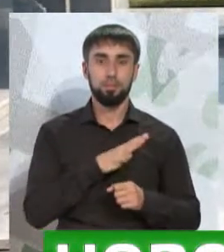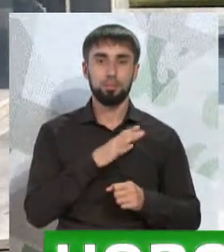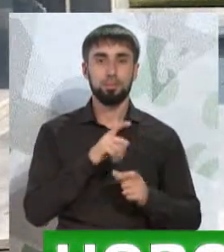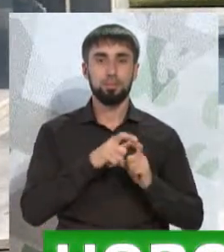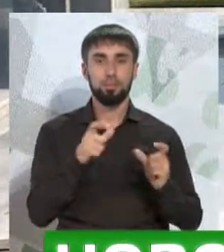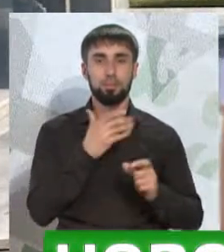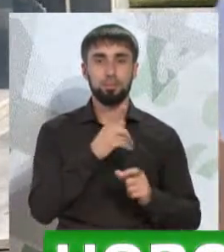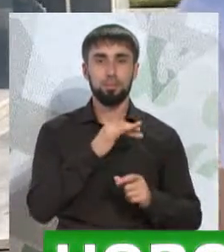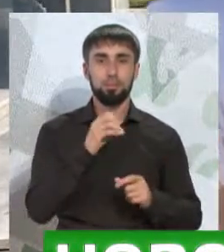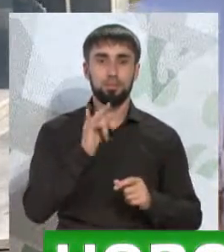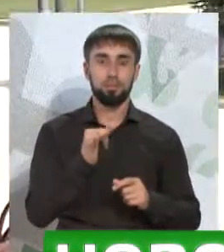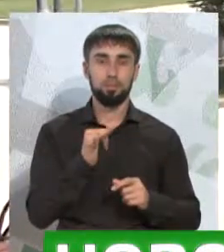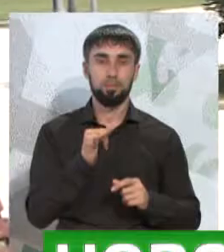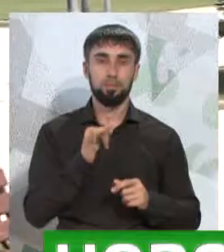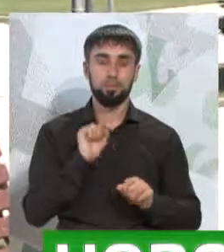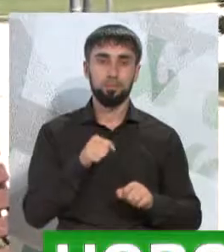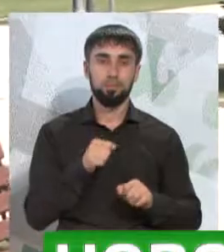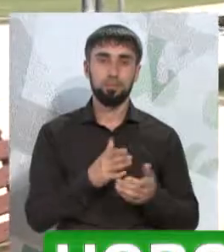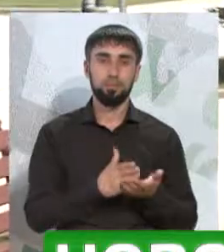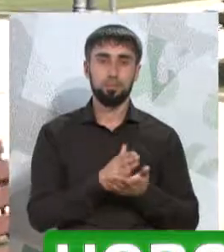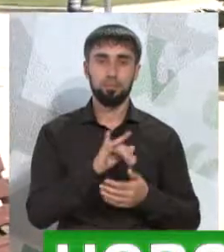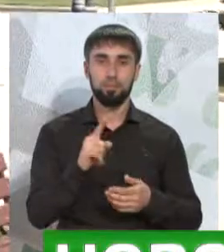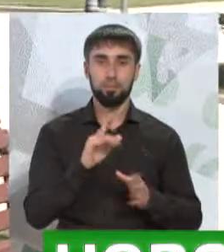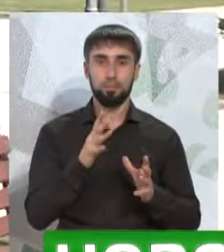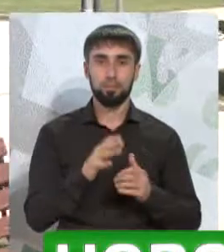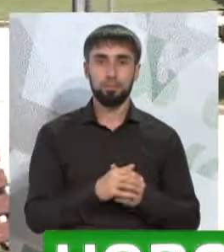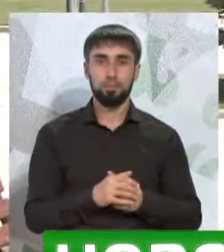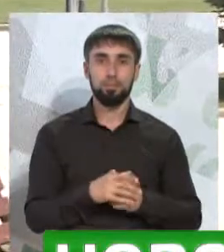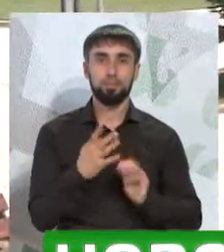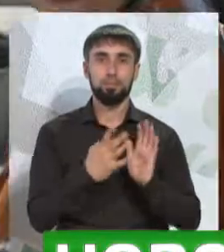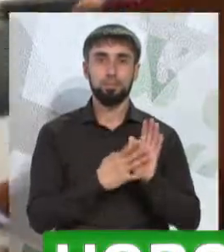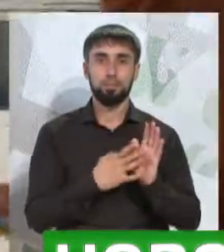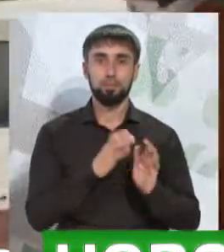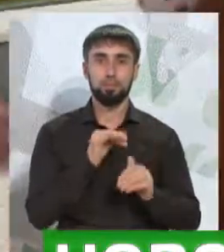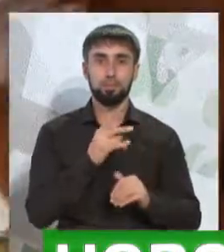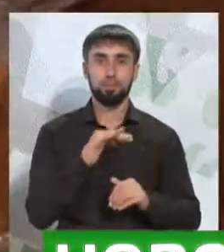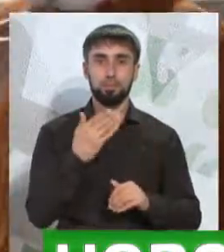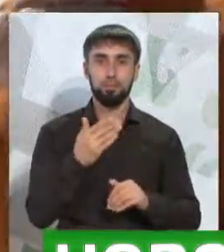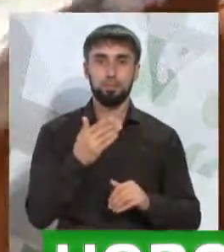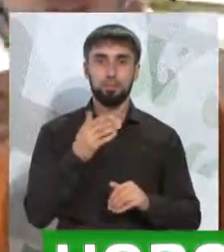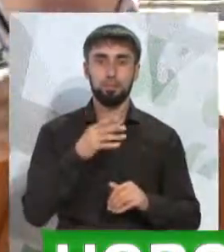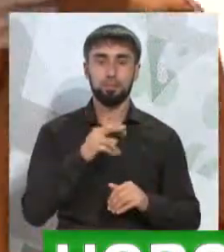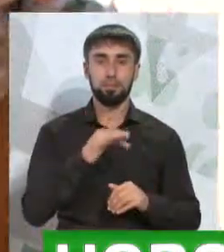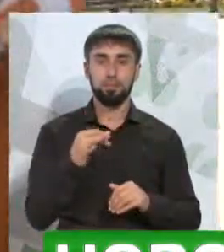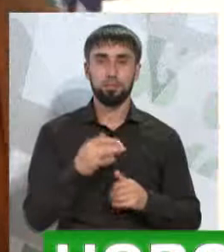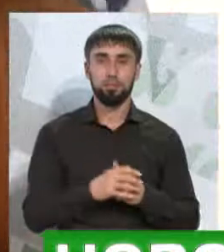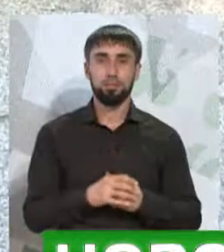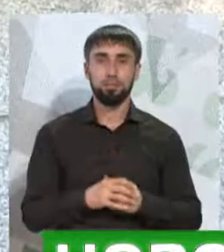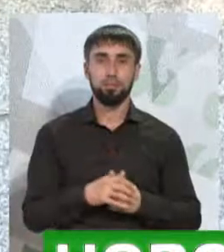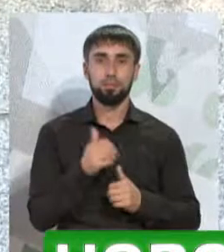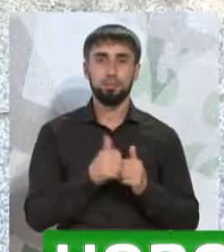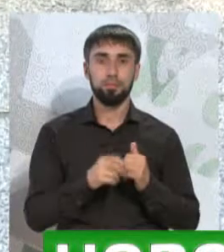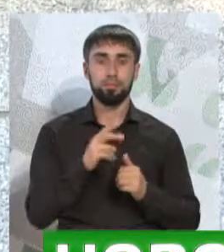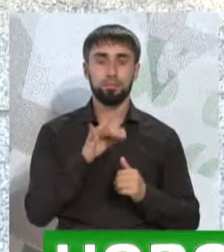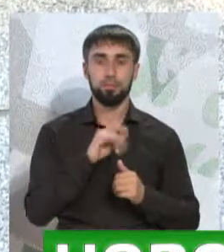здания. Можно выйти из ситуации. Задание квеста состоит из 9 станций. Это локации на площади всего мемориала. Каждая из